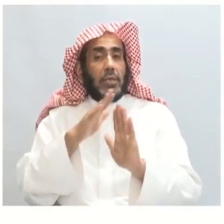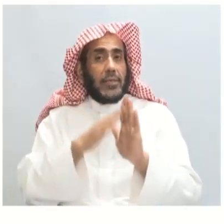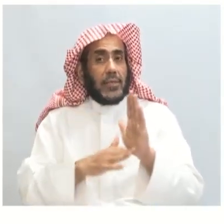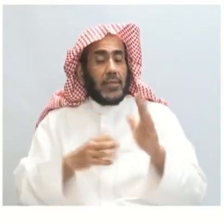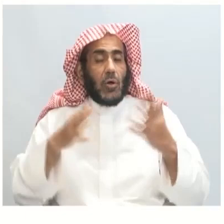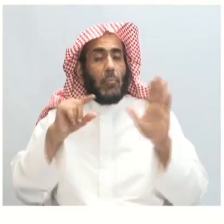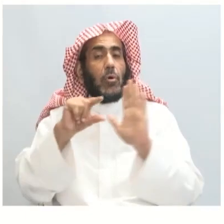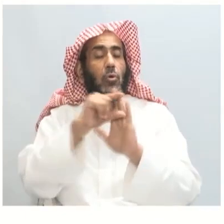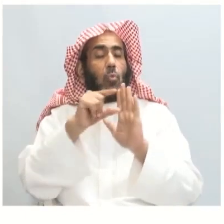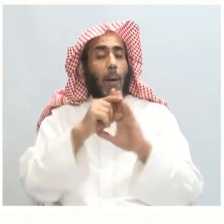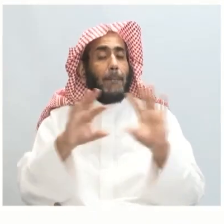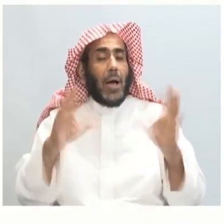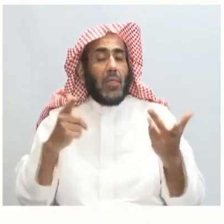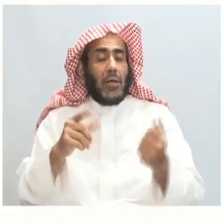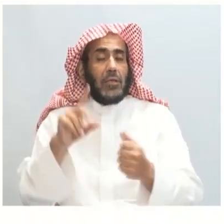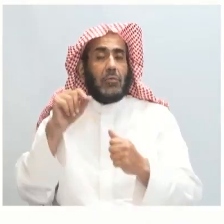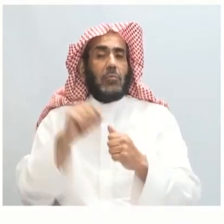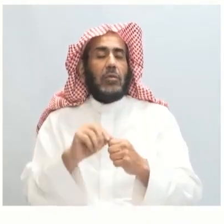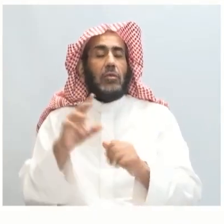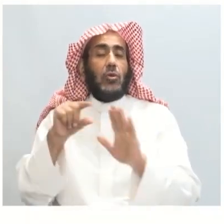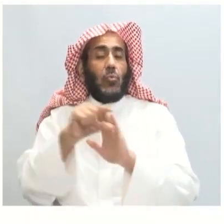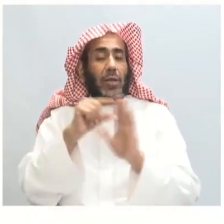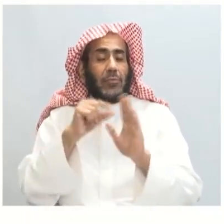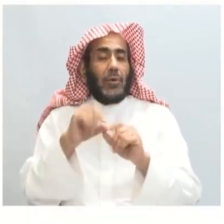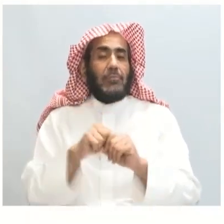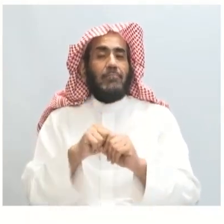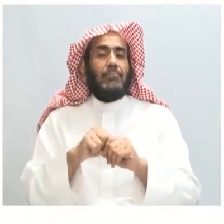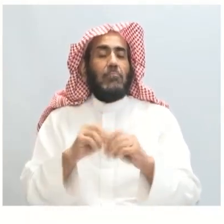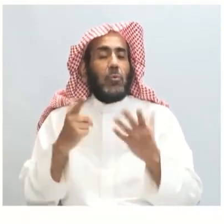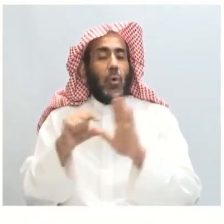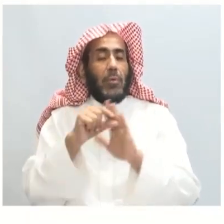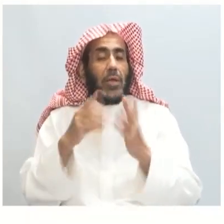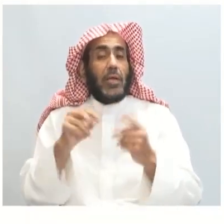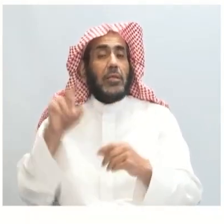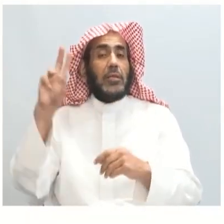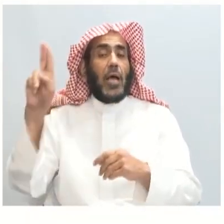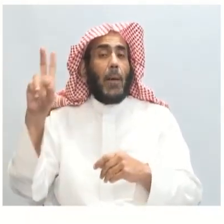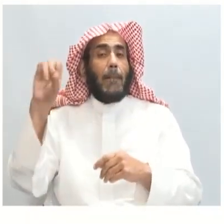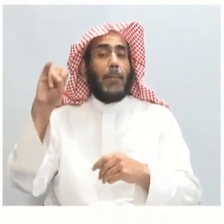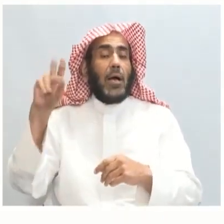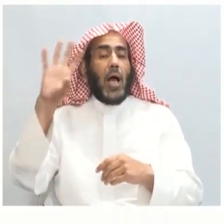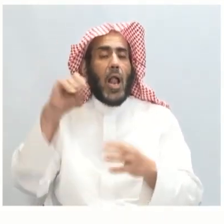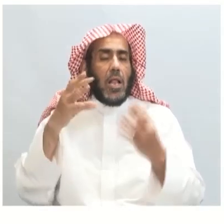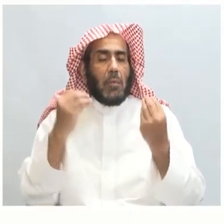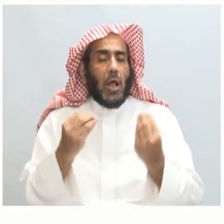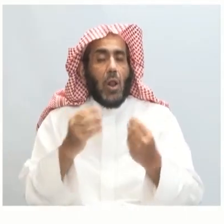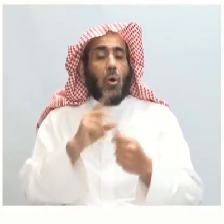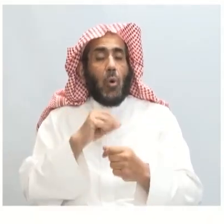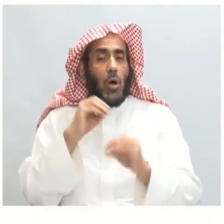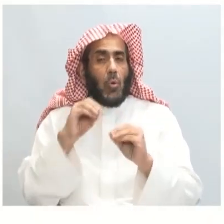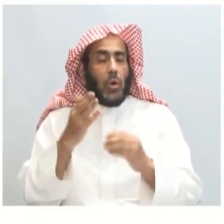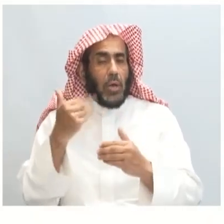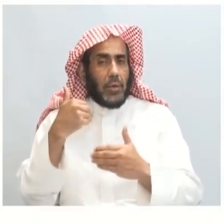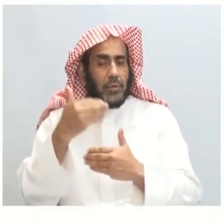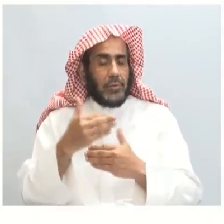الشريك كان بعنوان ماذا احسنتم ممتاز كان بعنوان ماذا هل وقلنا ايضا